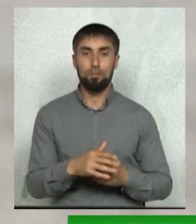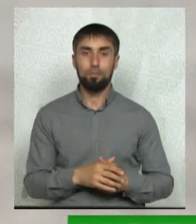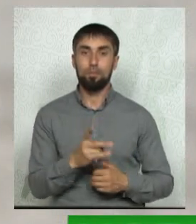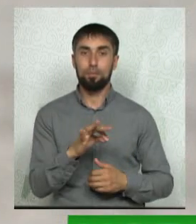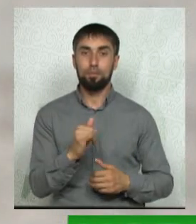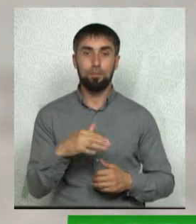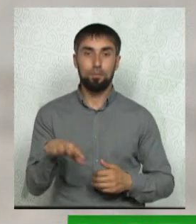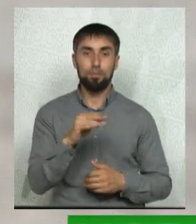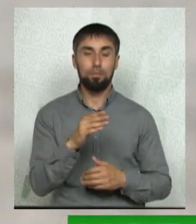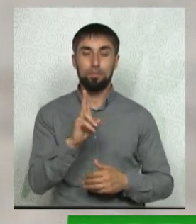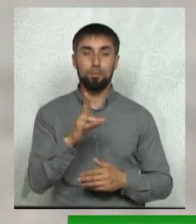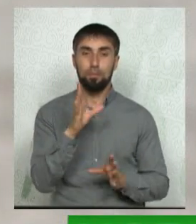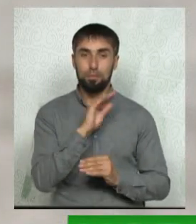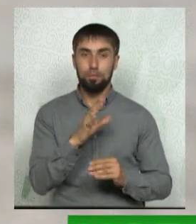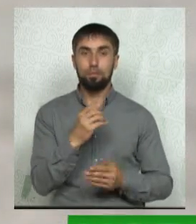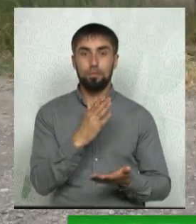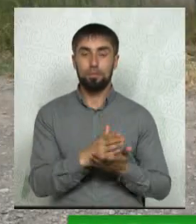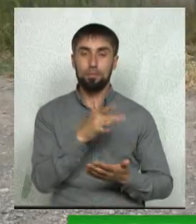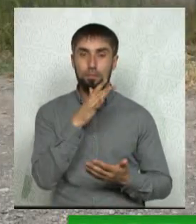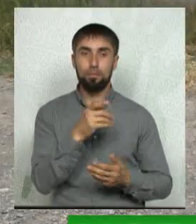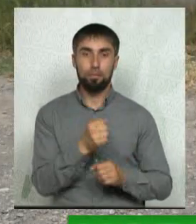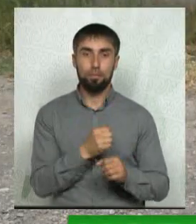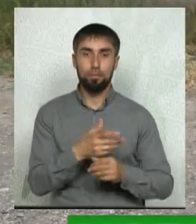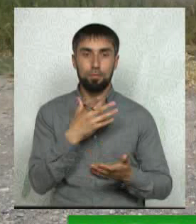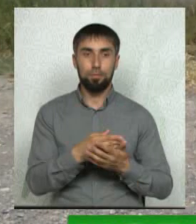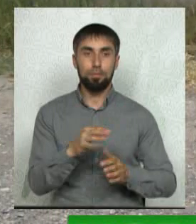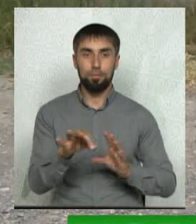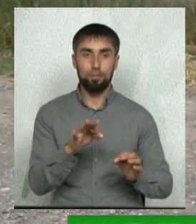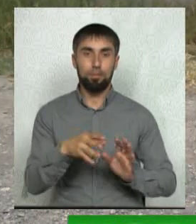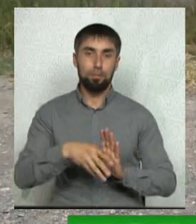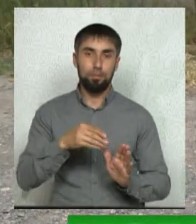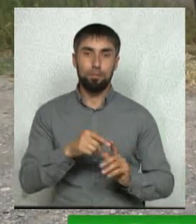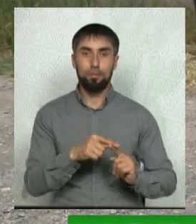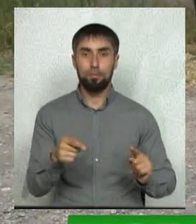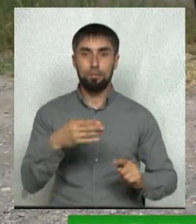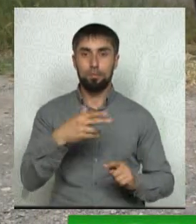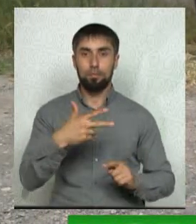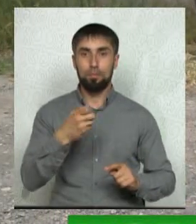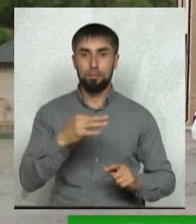Ну а у всех, кто не успел, еще есть время сделать свой выбор. Голосование